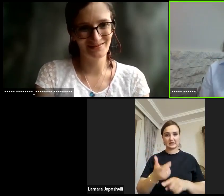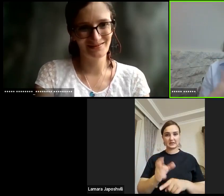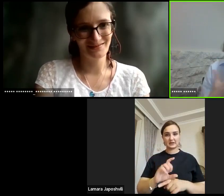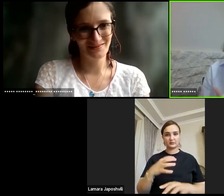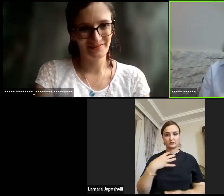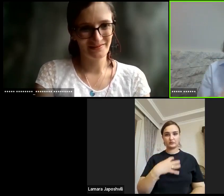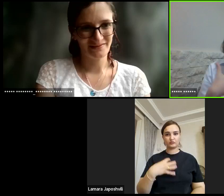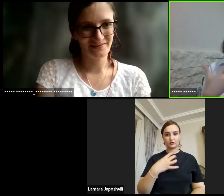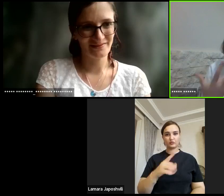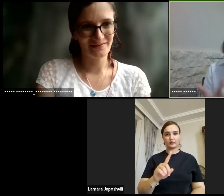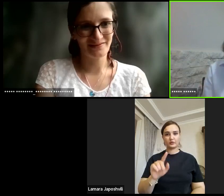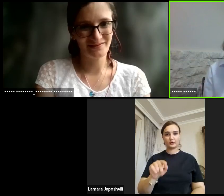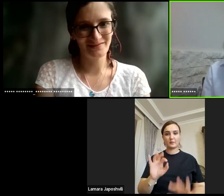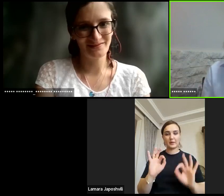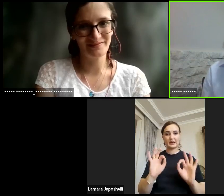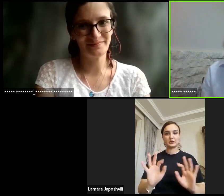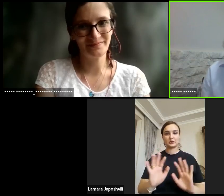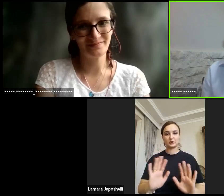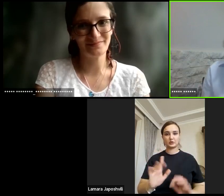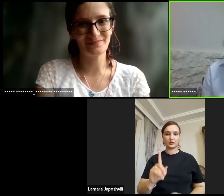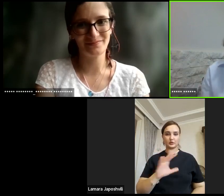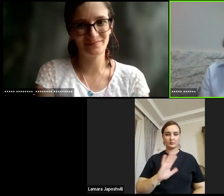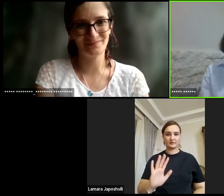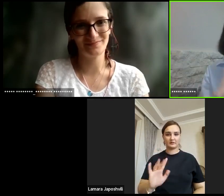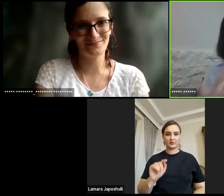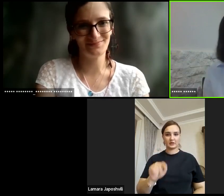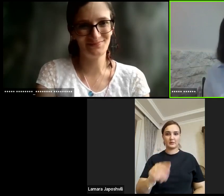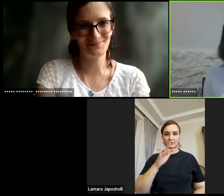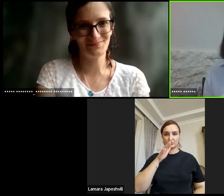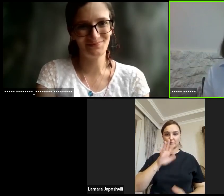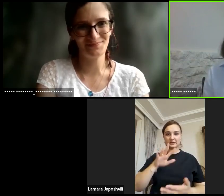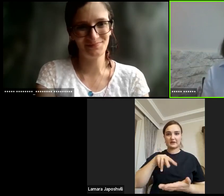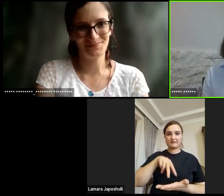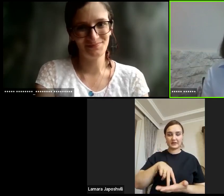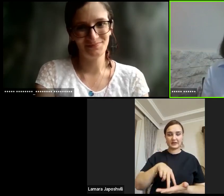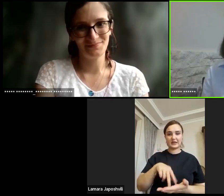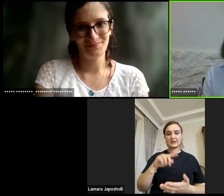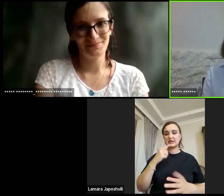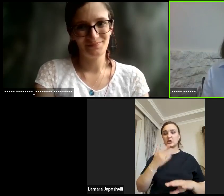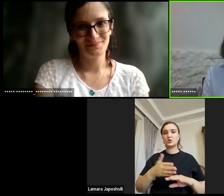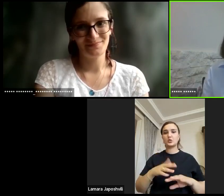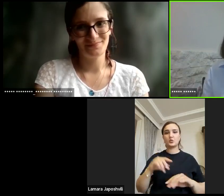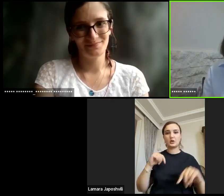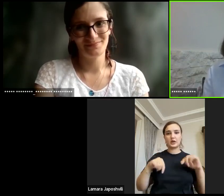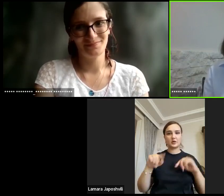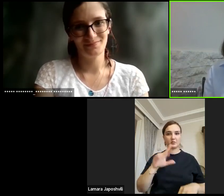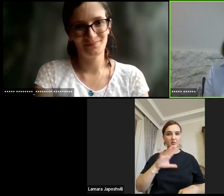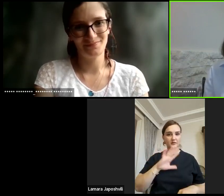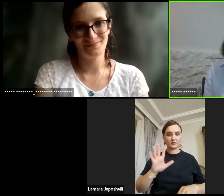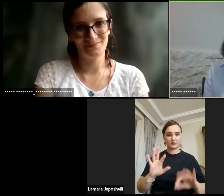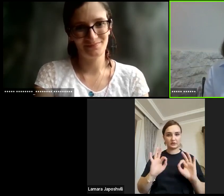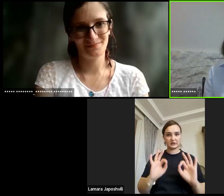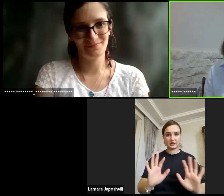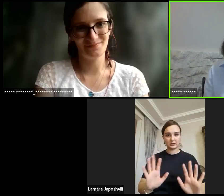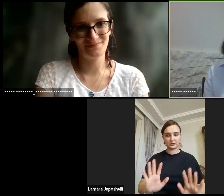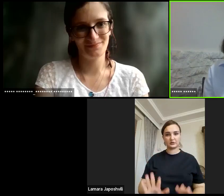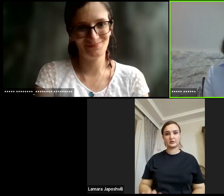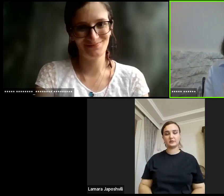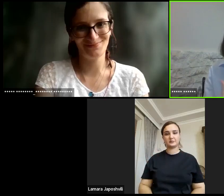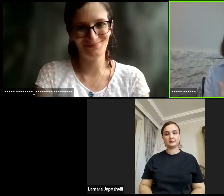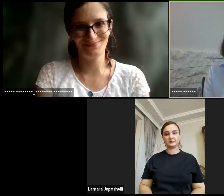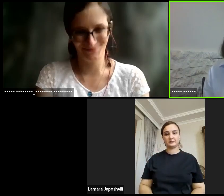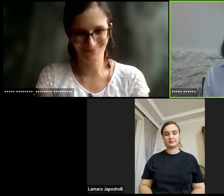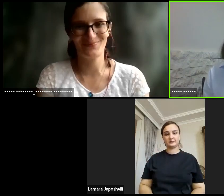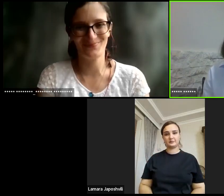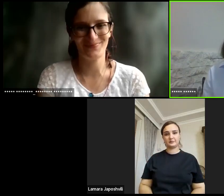რომ არასწორად არ ვიდგეთ ამ დროს, რაღაცა პოზისირთულები არ გქონდეს, არასწორად მორგებული ხელჯოხის და ასე შემდეგ,